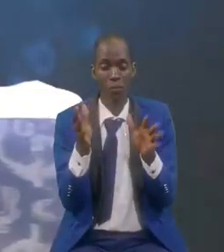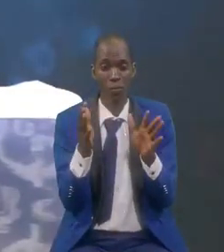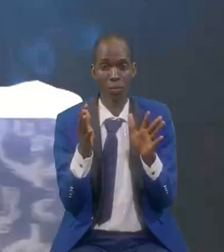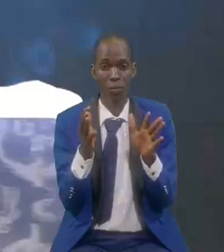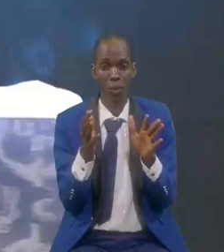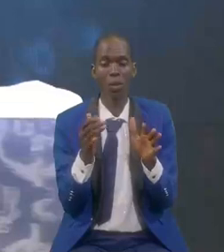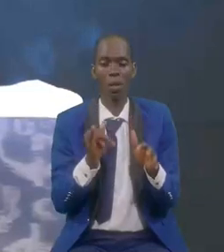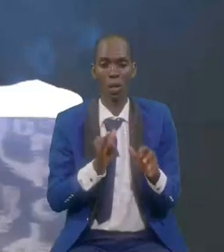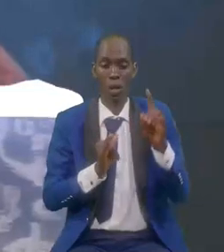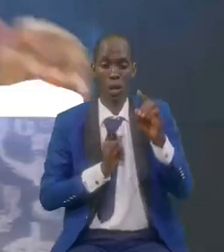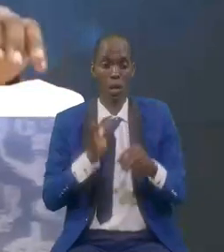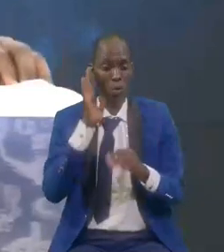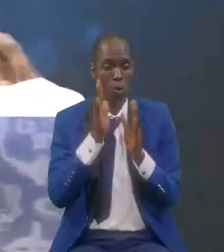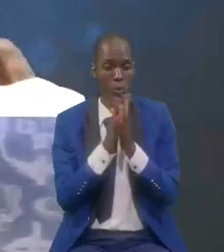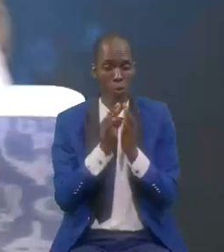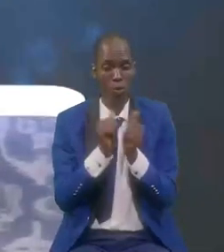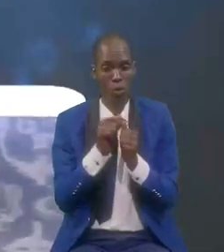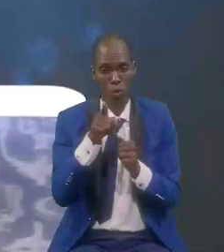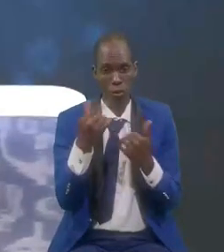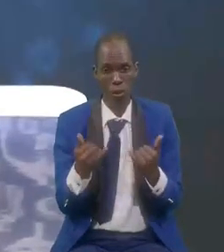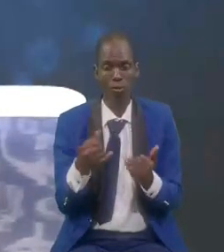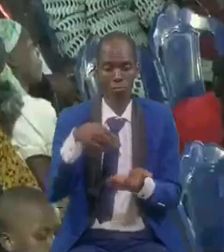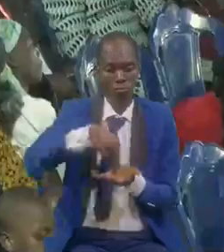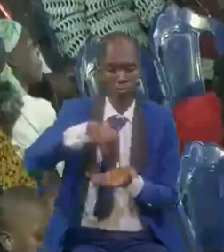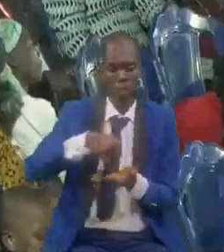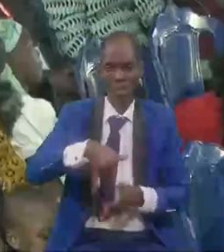main levée, toujours debout aussi,